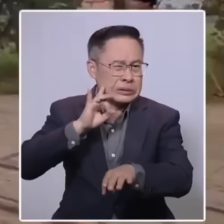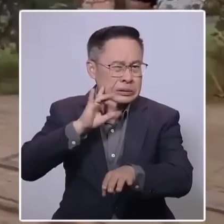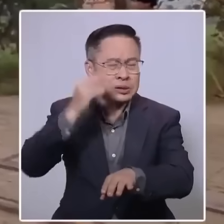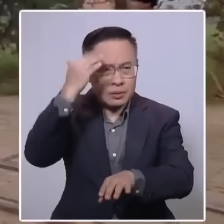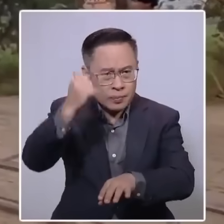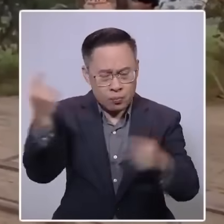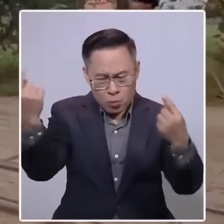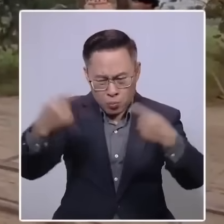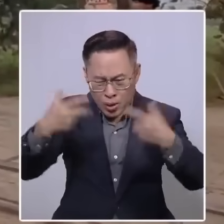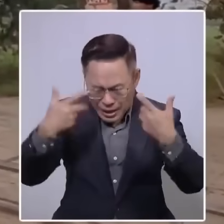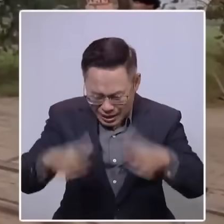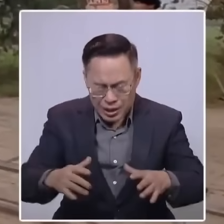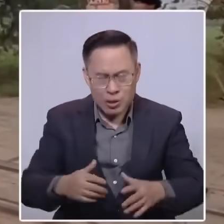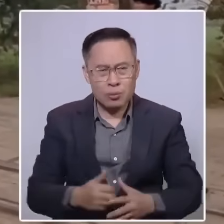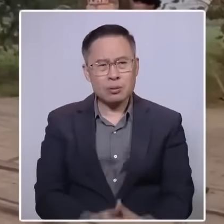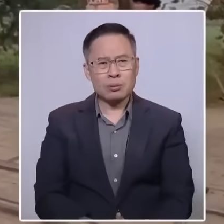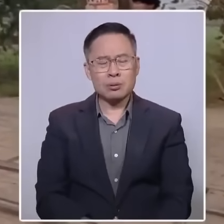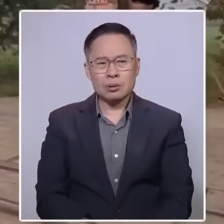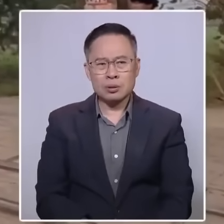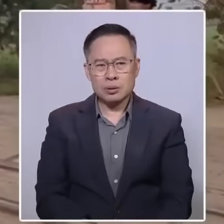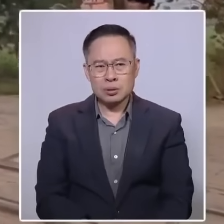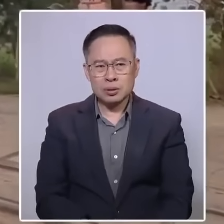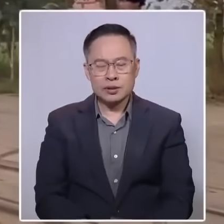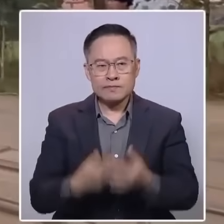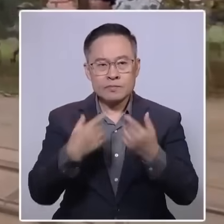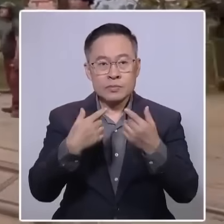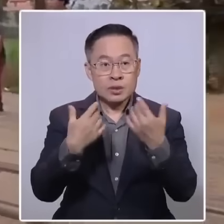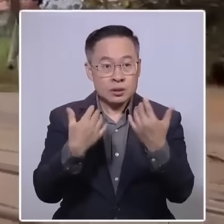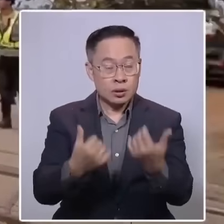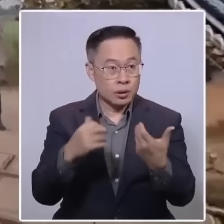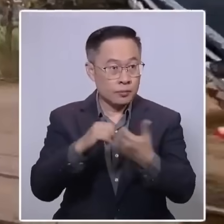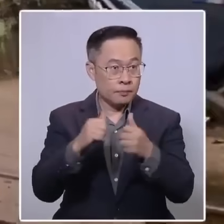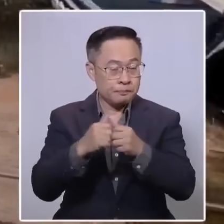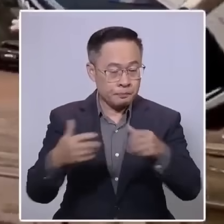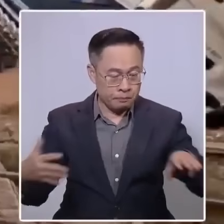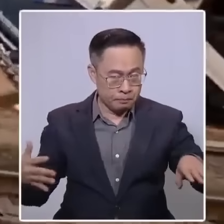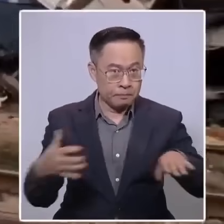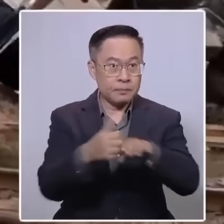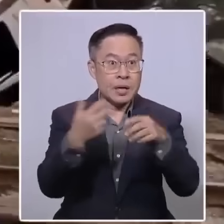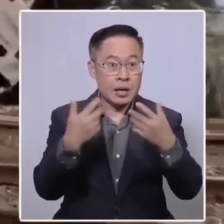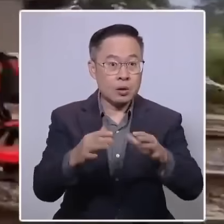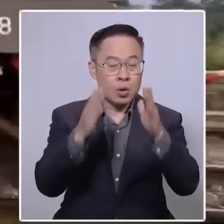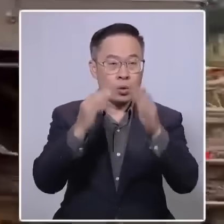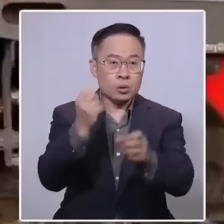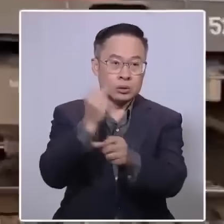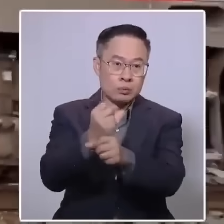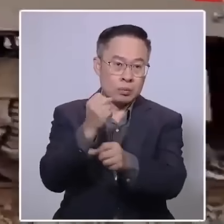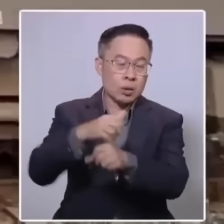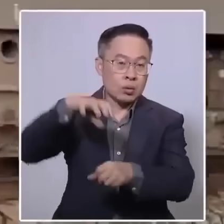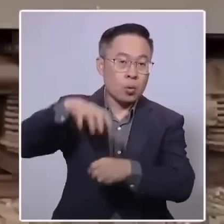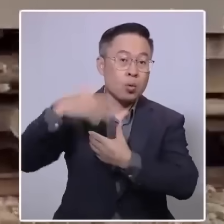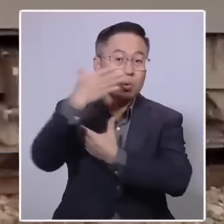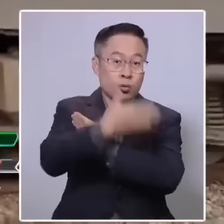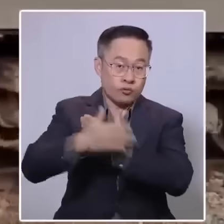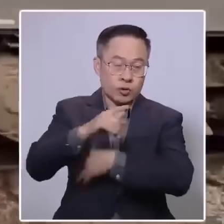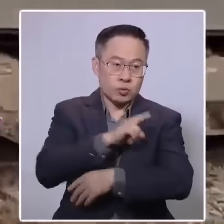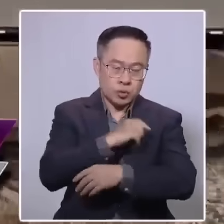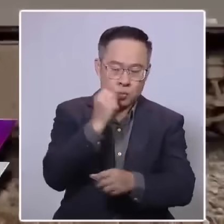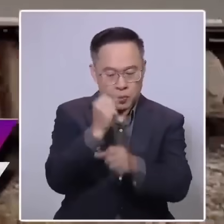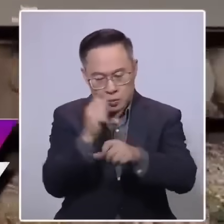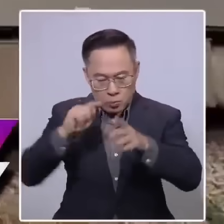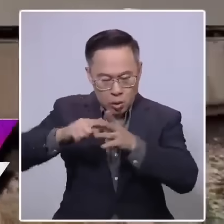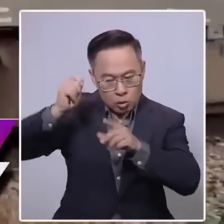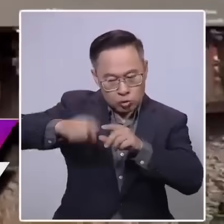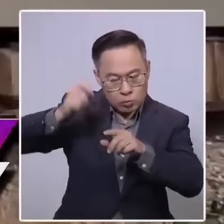าที่ของการรถไฟเองก็พยายามที่จะเร่งกู้ทั้งรางเองด้วยนะคะเพื่อที่จะรีบเปิดให้รถไฟสายเหนือนะคะเพื่อที่